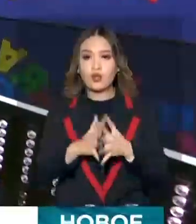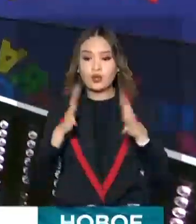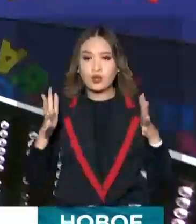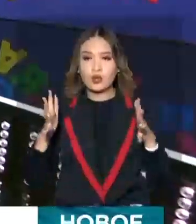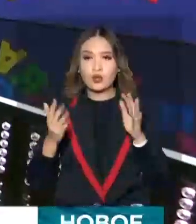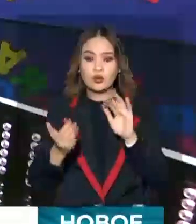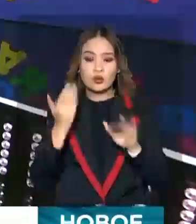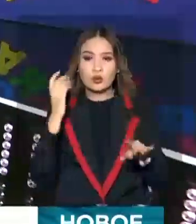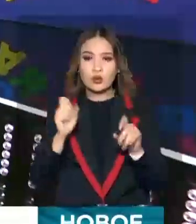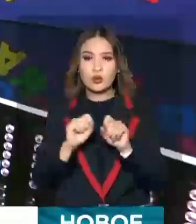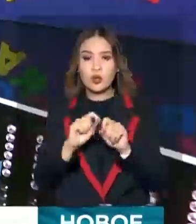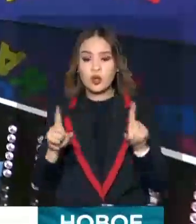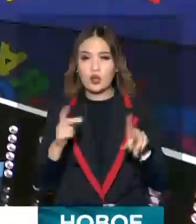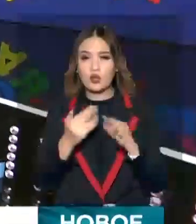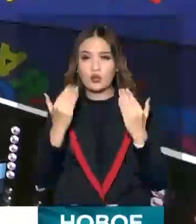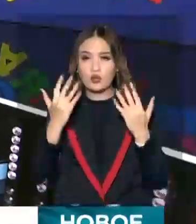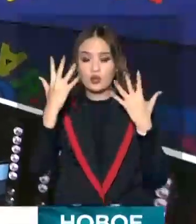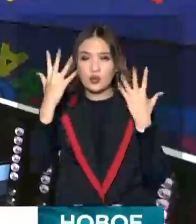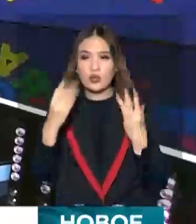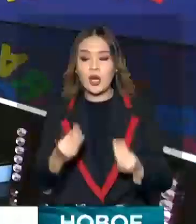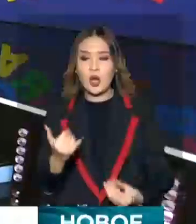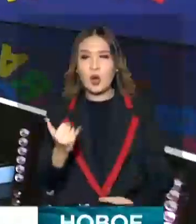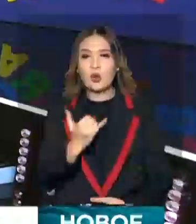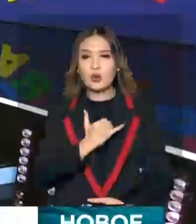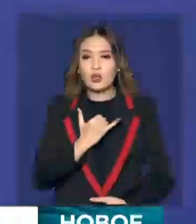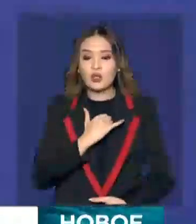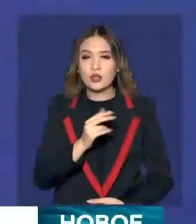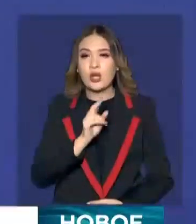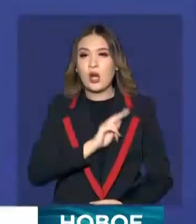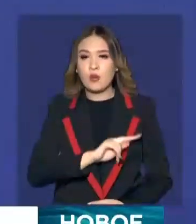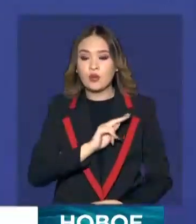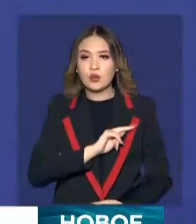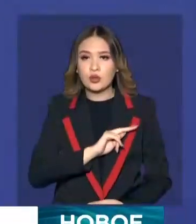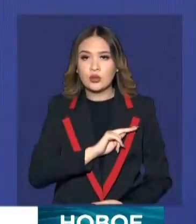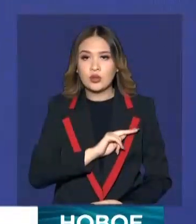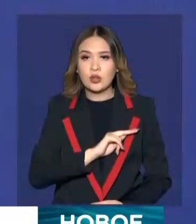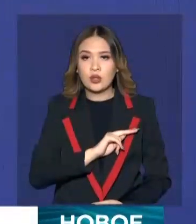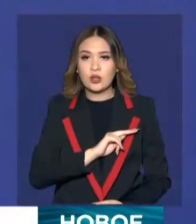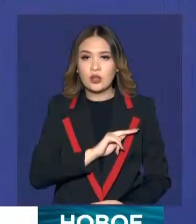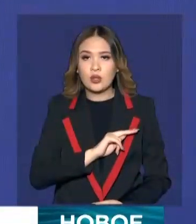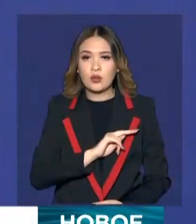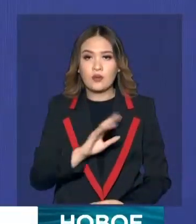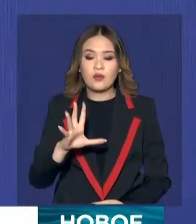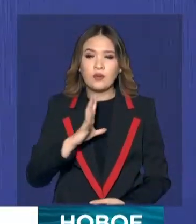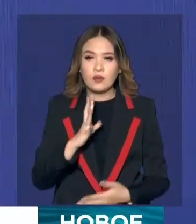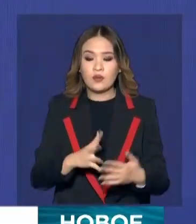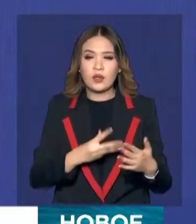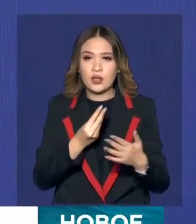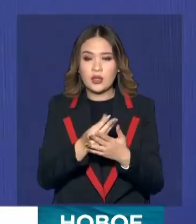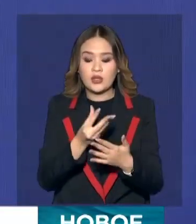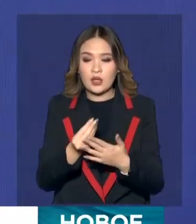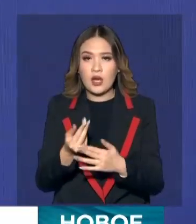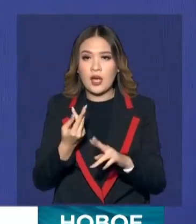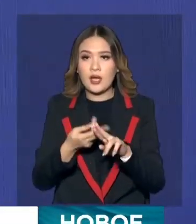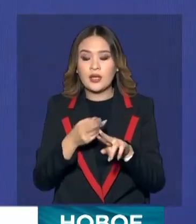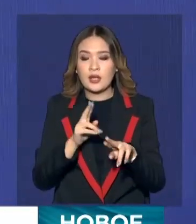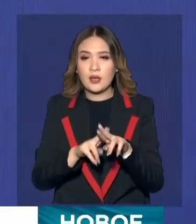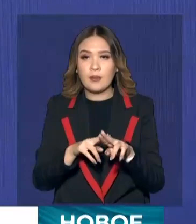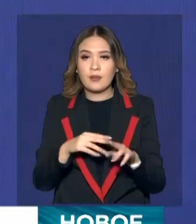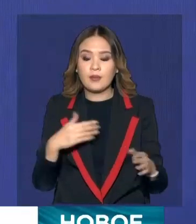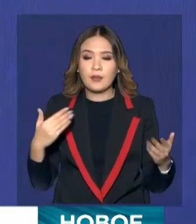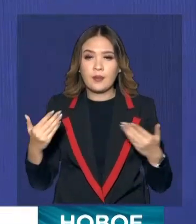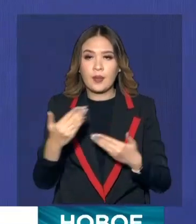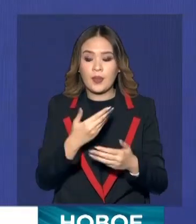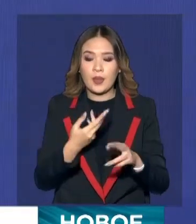дошкольных организаций на сегодняшний день у нас работают на подушевом финансировании. Поэтому сейчас